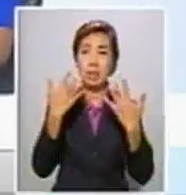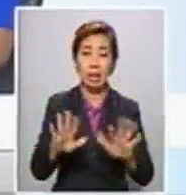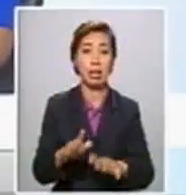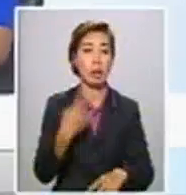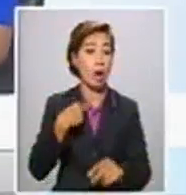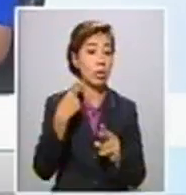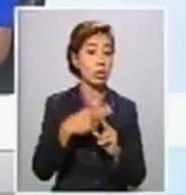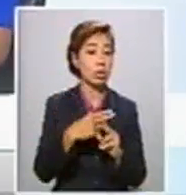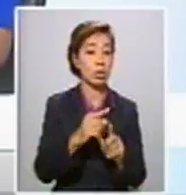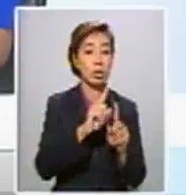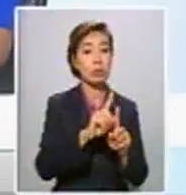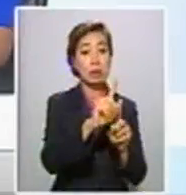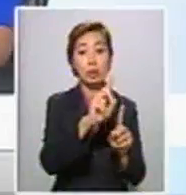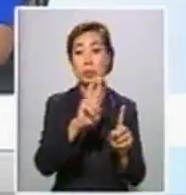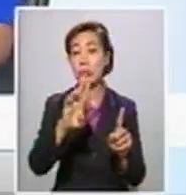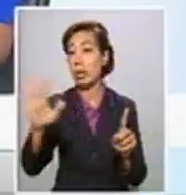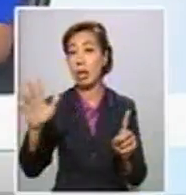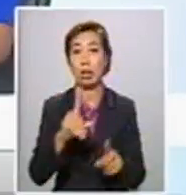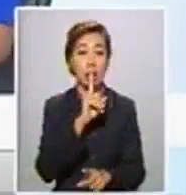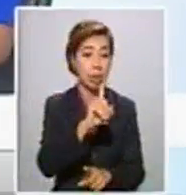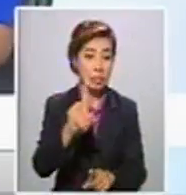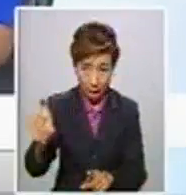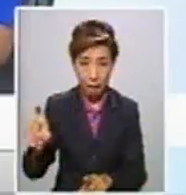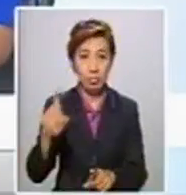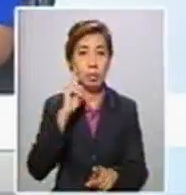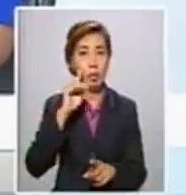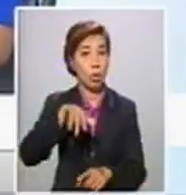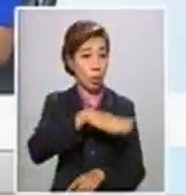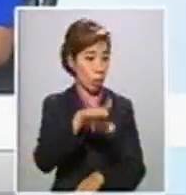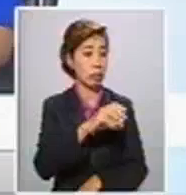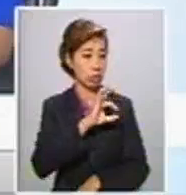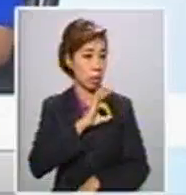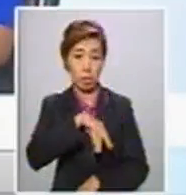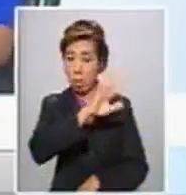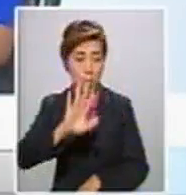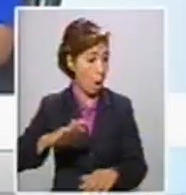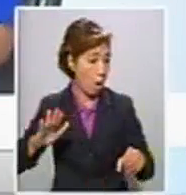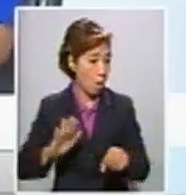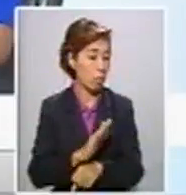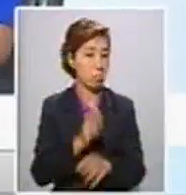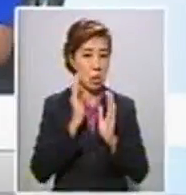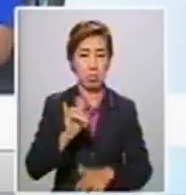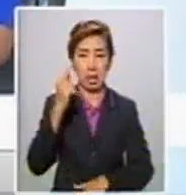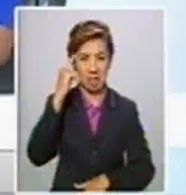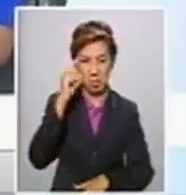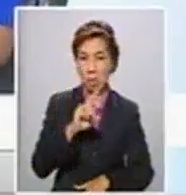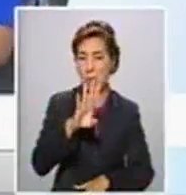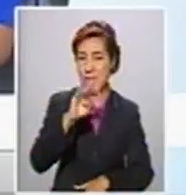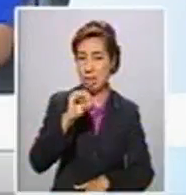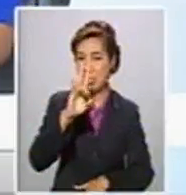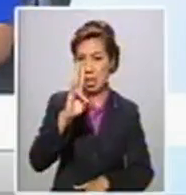ขานชื่อนะคะทีละท่านทีละท่าน ขานชื่อก็มากันครบนะตื่นมากันครบเลยนะบางคนบอกว่านึกว่าจะมาไม่ครบนะครับ147